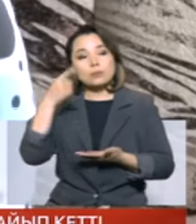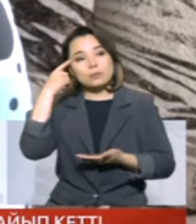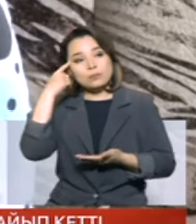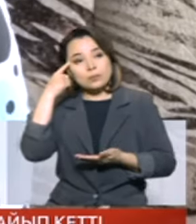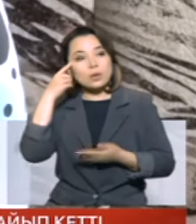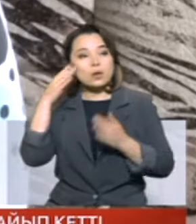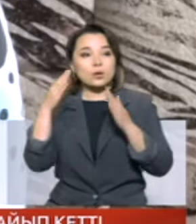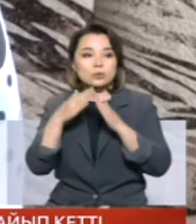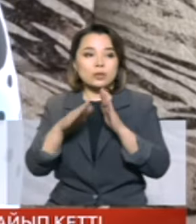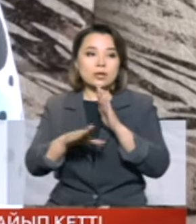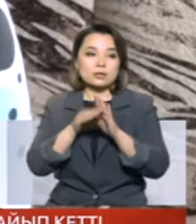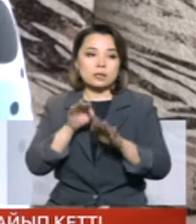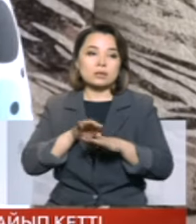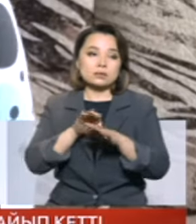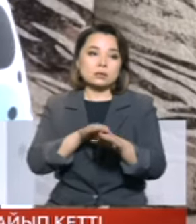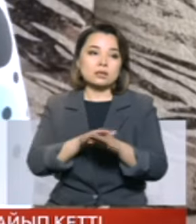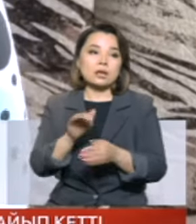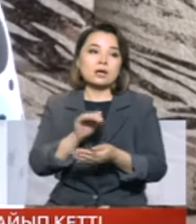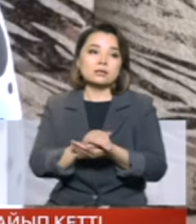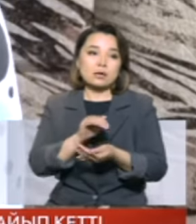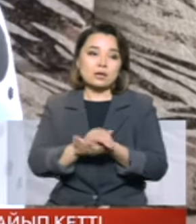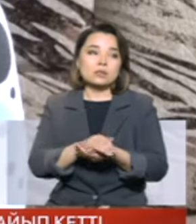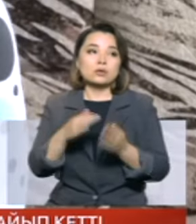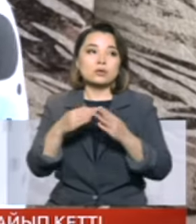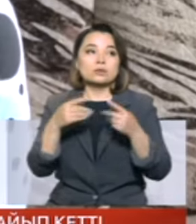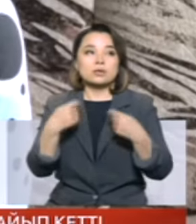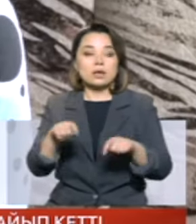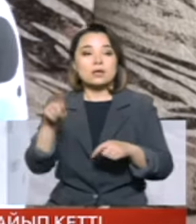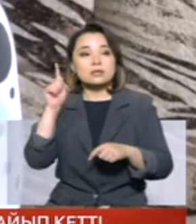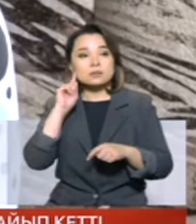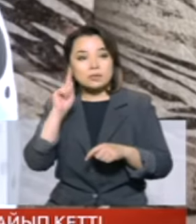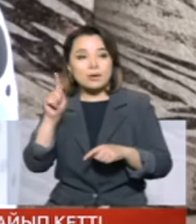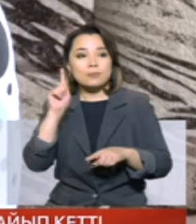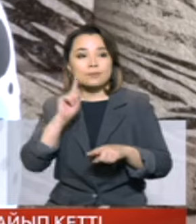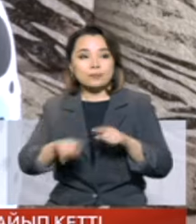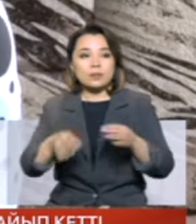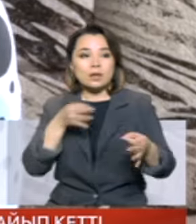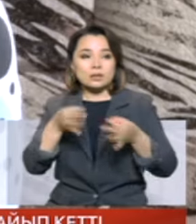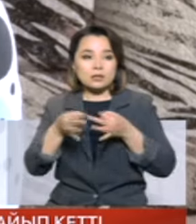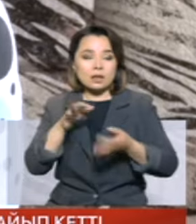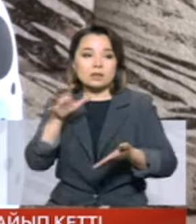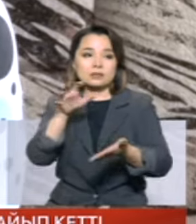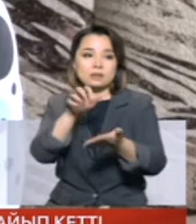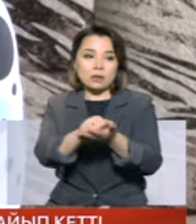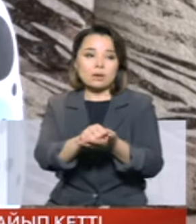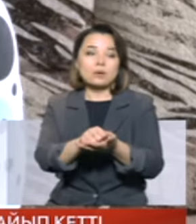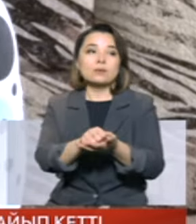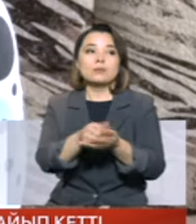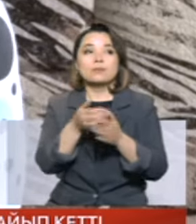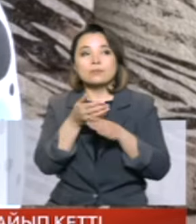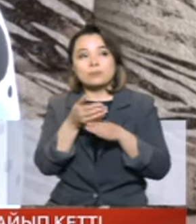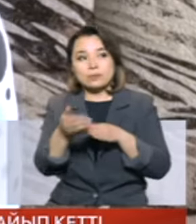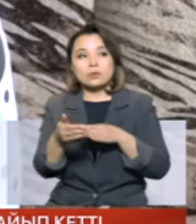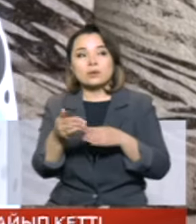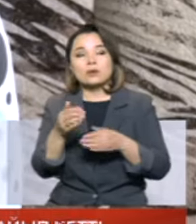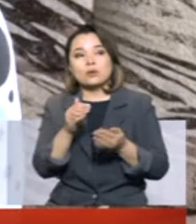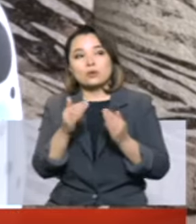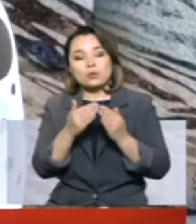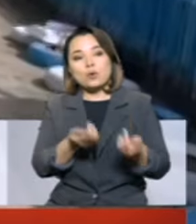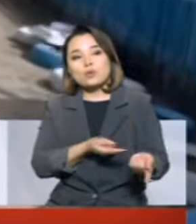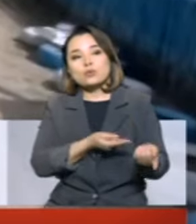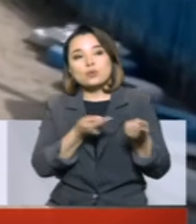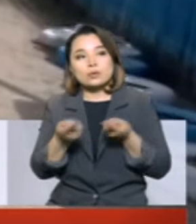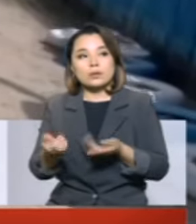осы баспананы таңдадым. Танысым үй сатып жатыр дегенді естіп, бірден сол кісімен сөйлестім. Арада көп уақыт өтпей-ақ үйімізге көшіп